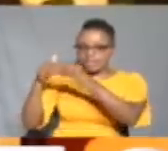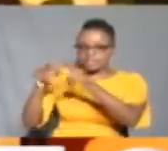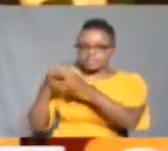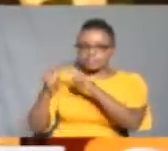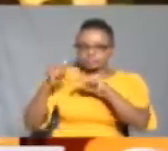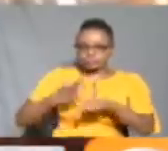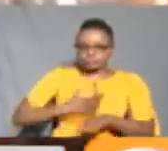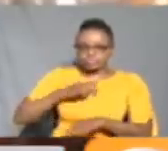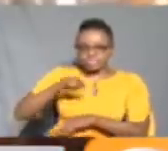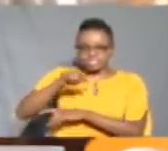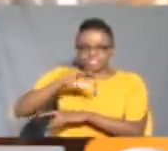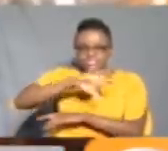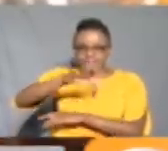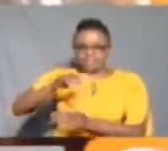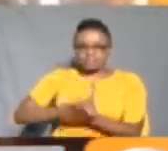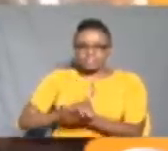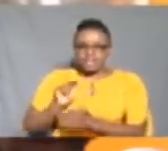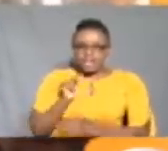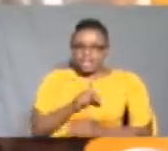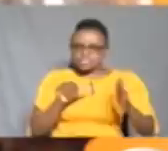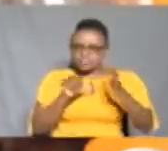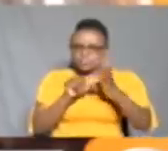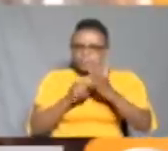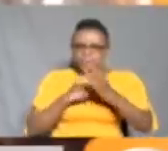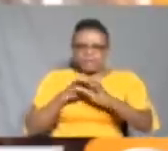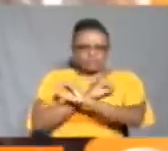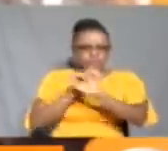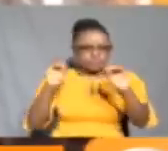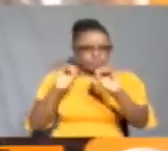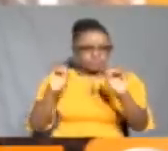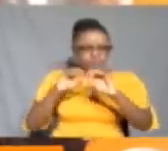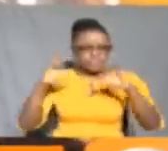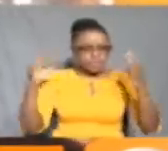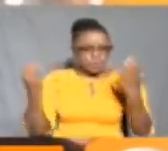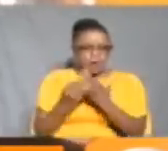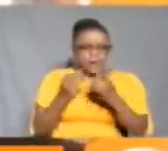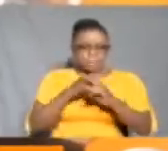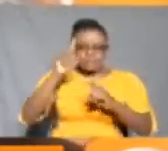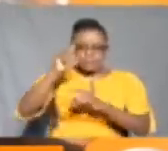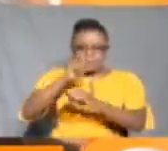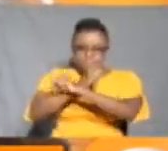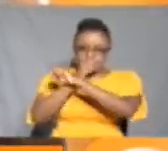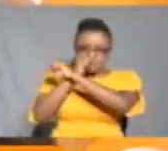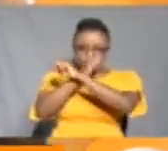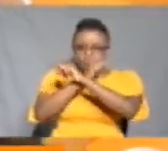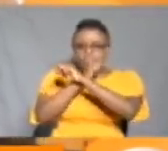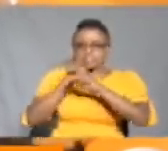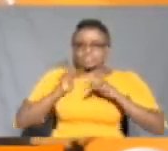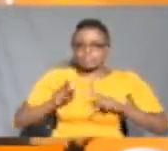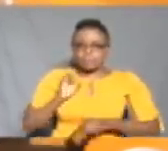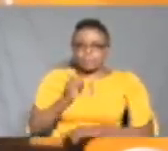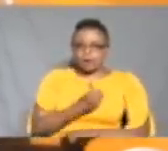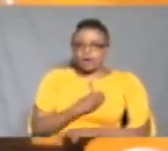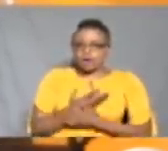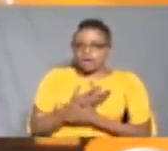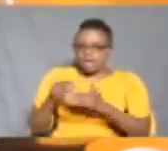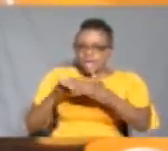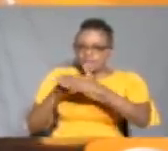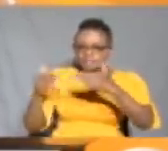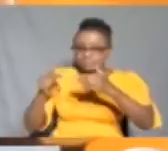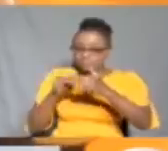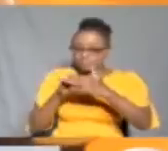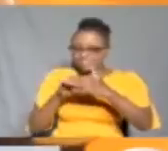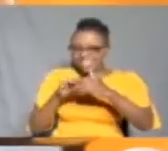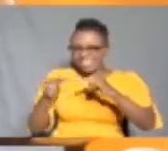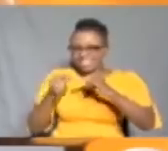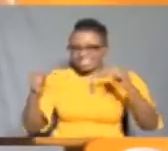kuzuru kaunti hiyo. We have no problem with any nation in the world, but you need to protect our people against foreign